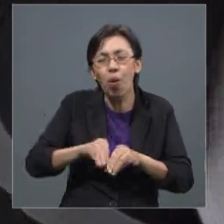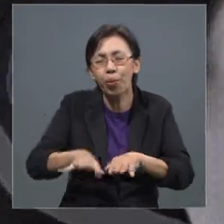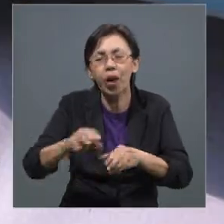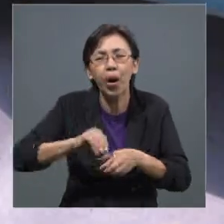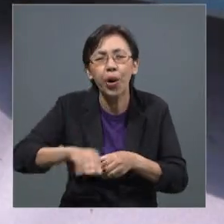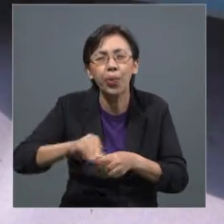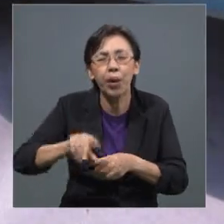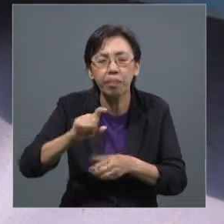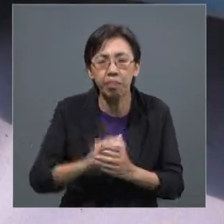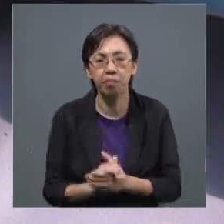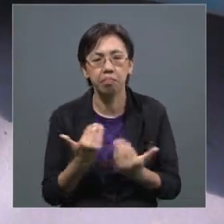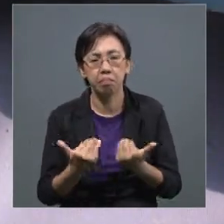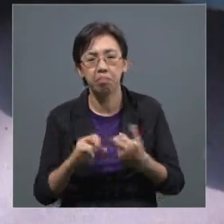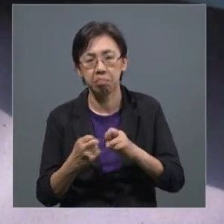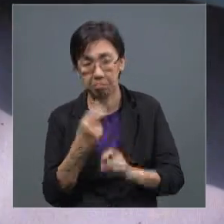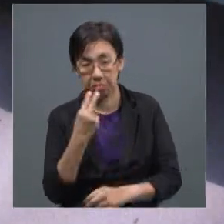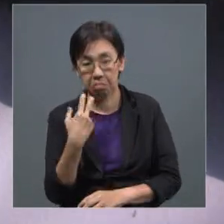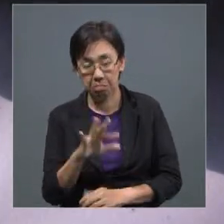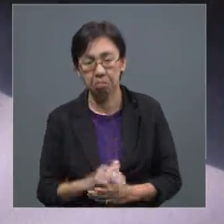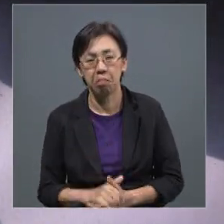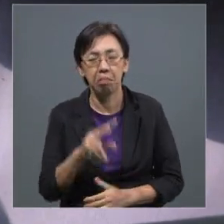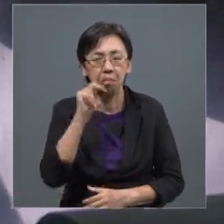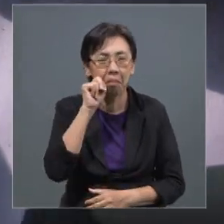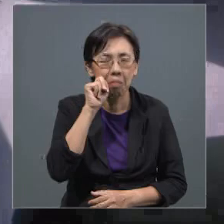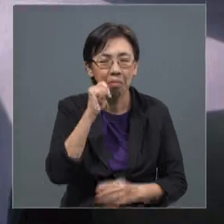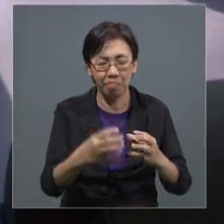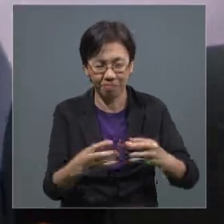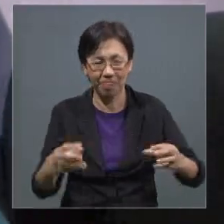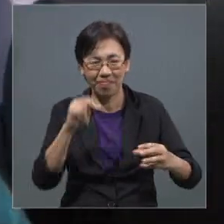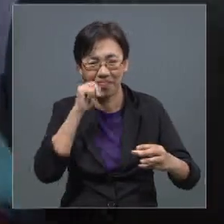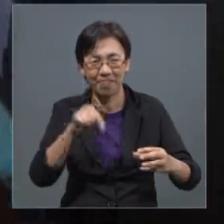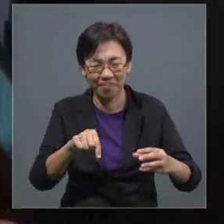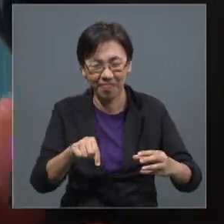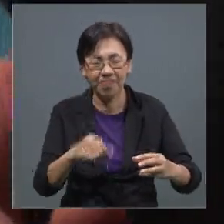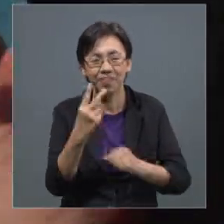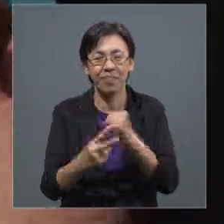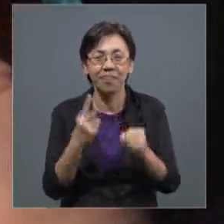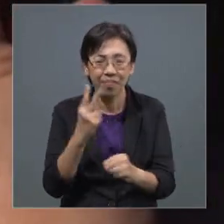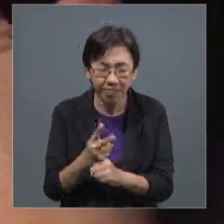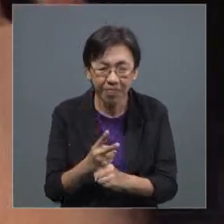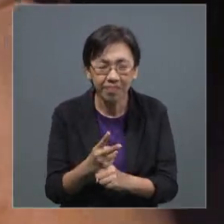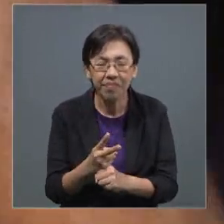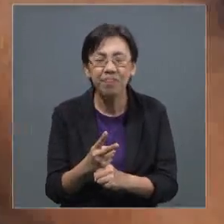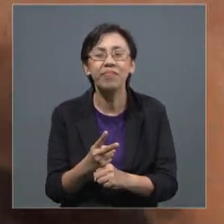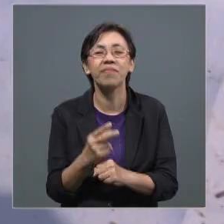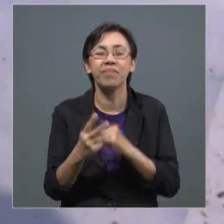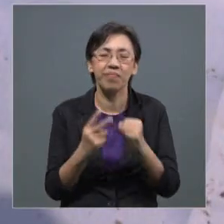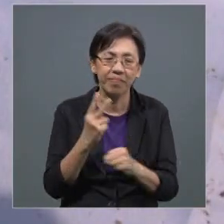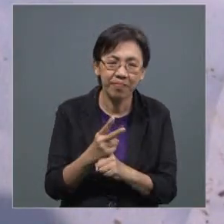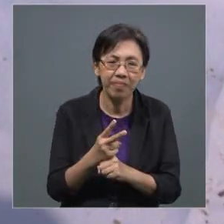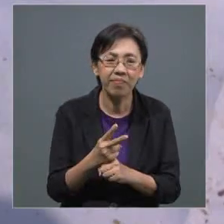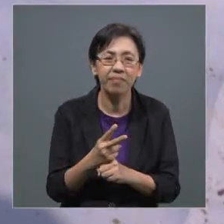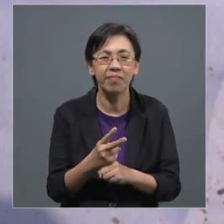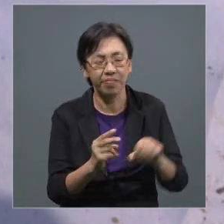ายน้ำจะเห็นว่าหน้าวันนี้ครับที่เห็นอยู่หน้าวันนี้คือระบบท่อน้ำหมดเลยที่2ปีครับหน้า4ที่2ปีเหลือแค่นิ้ว